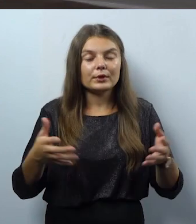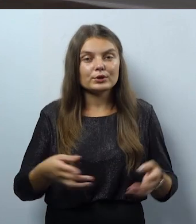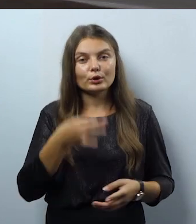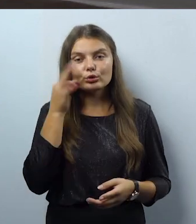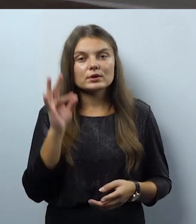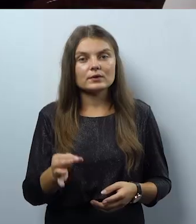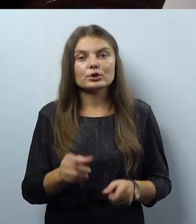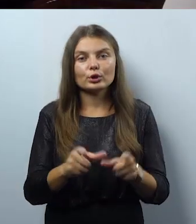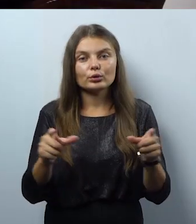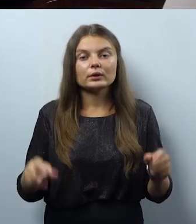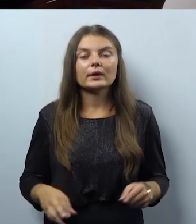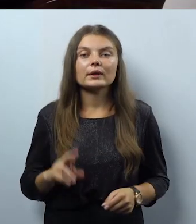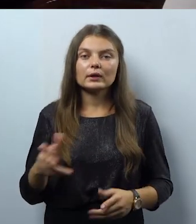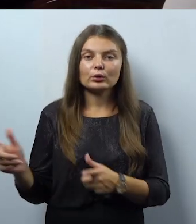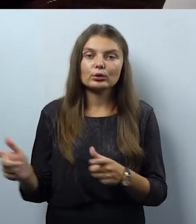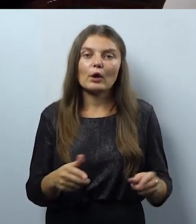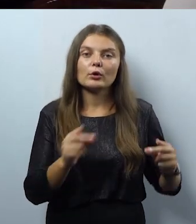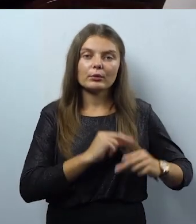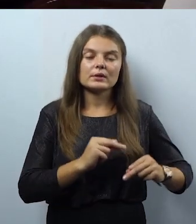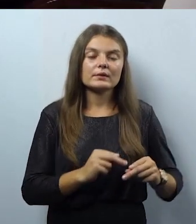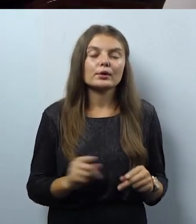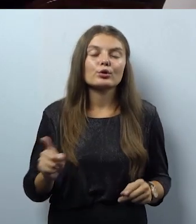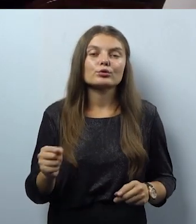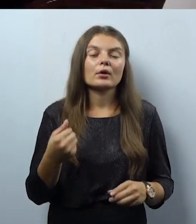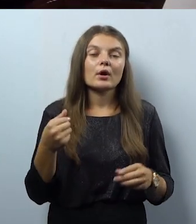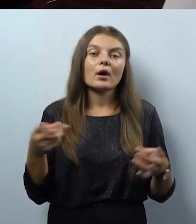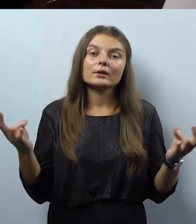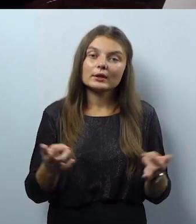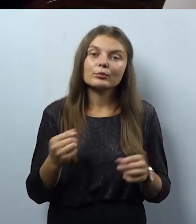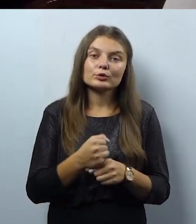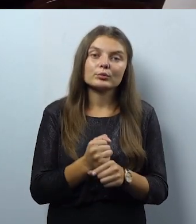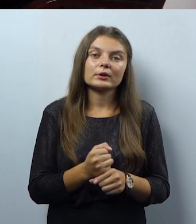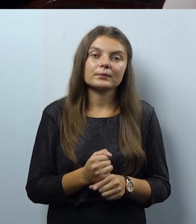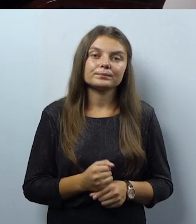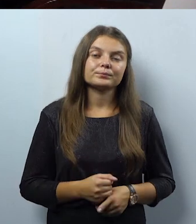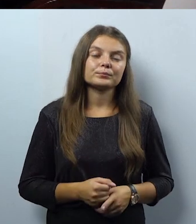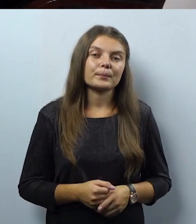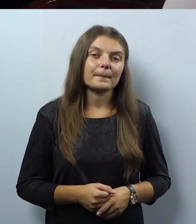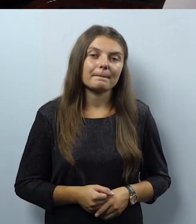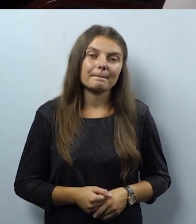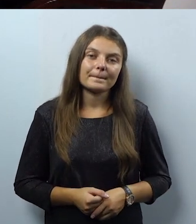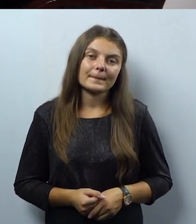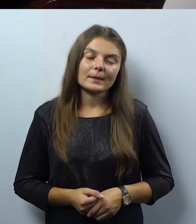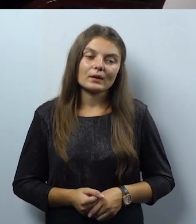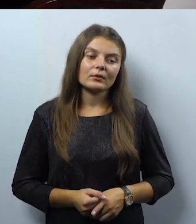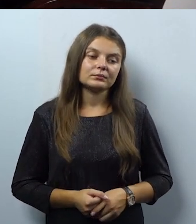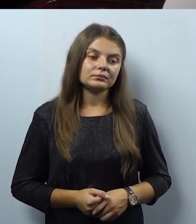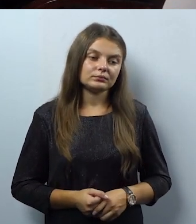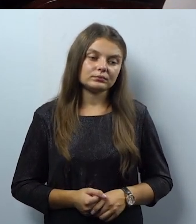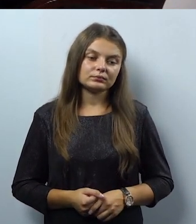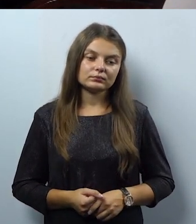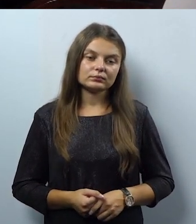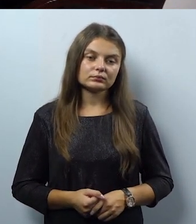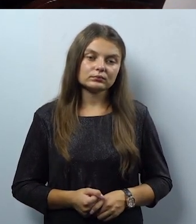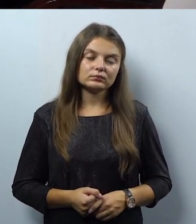цьому сегменті можна буде зробити? Дивіться. І от хай пан Андрій скаже. Створення ОТГ? Я одну хвилиночку буквально,